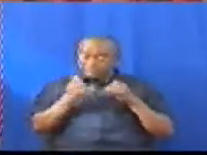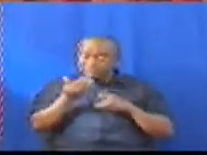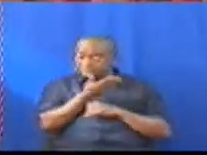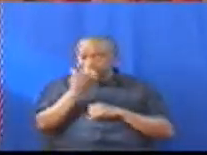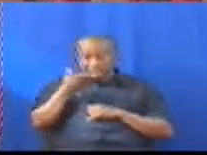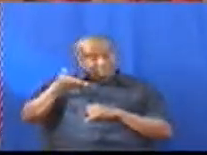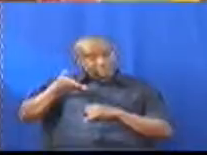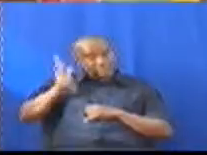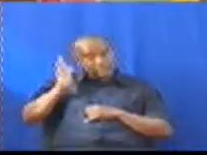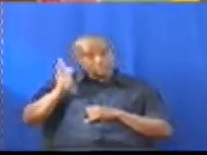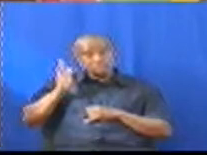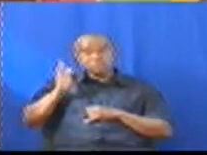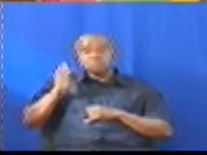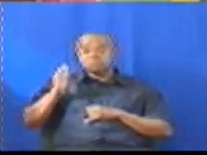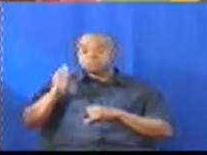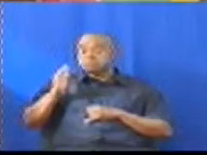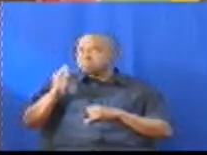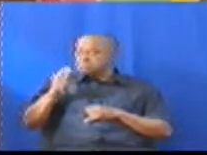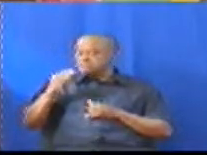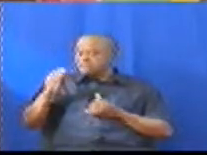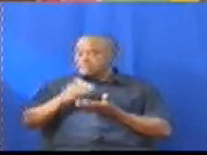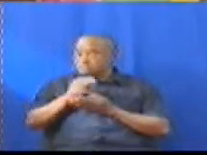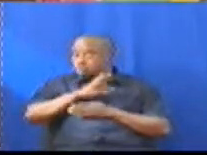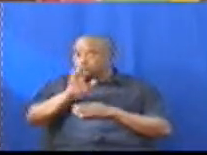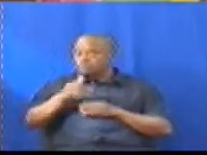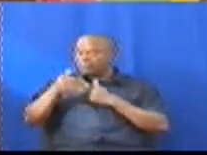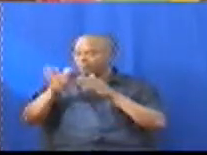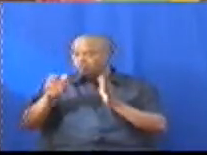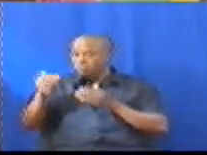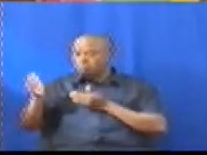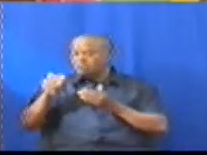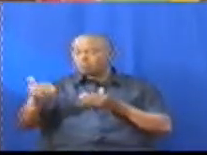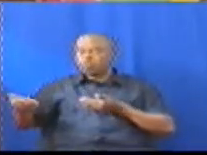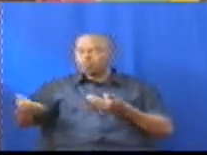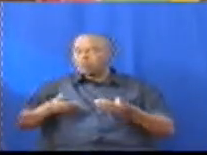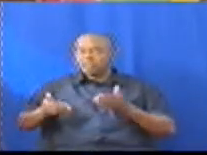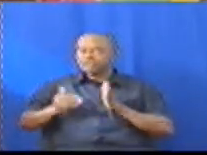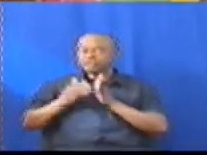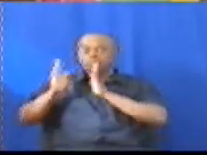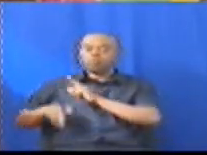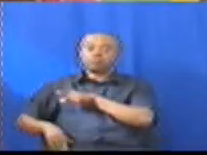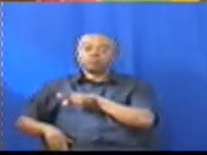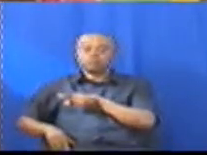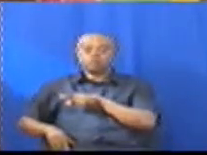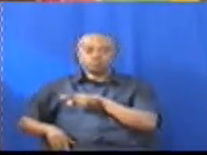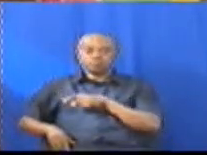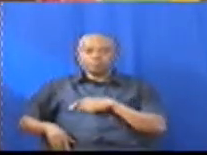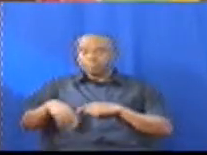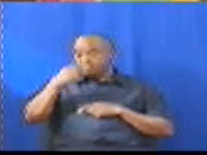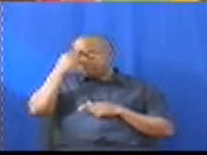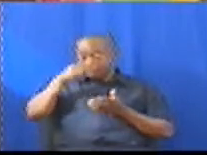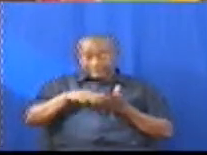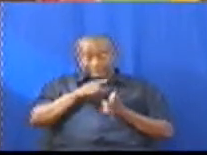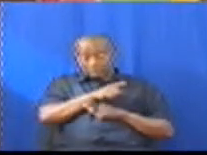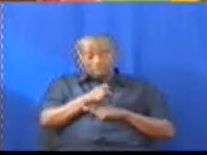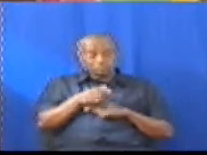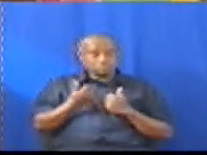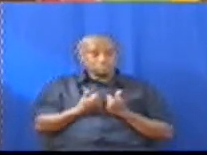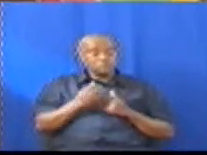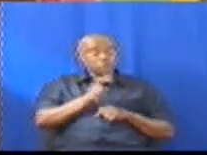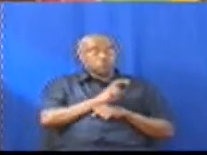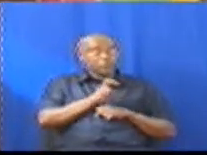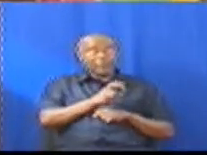yanakwenda dhidi ya mwanasheria mkuu. Lakini pia tunalinda hadhi na heshima ya viongozi hawa ambao wana majukumu